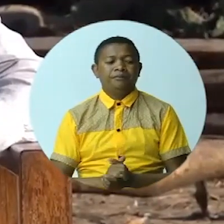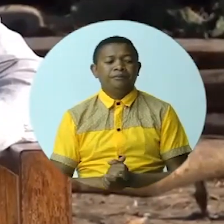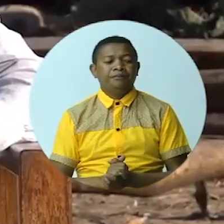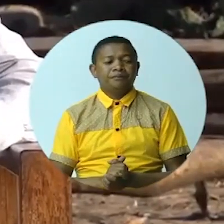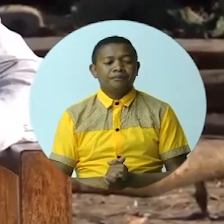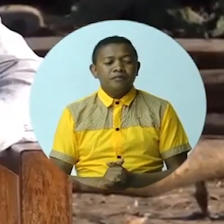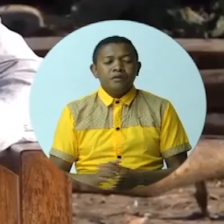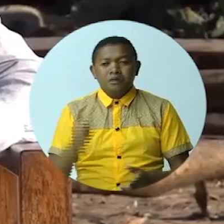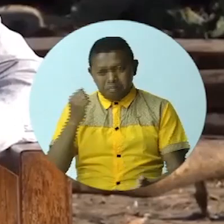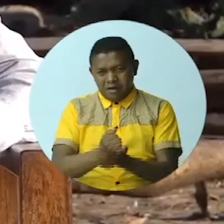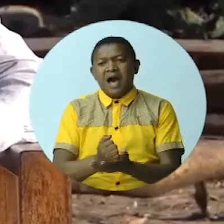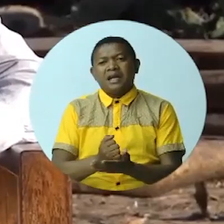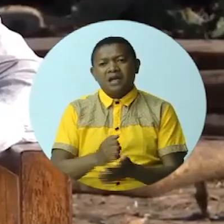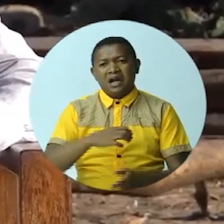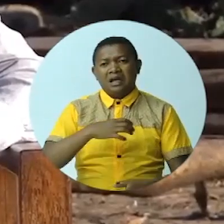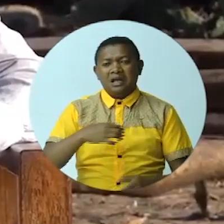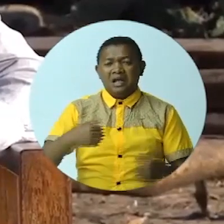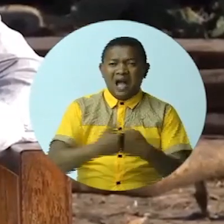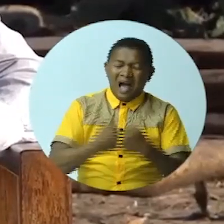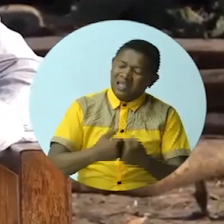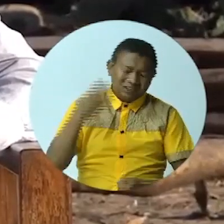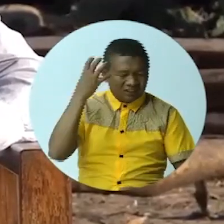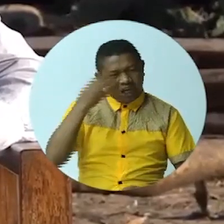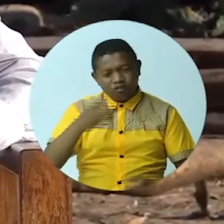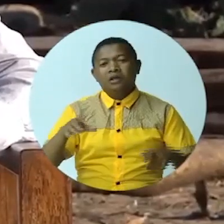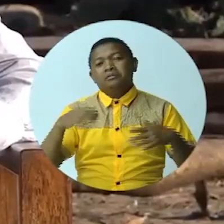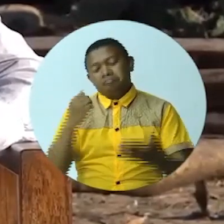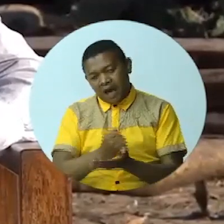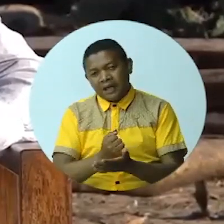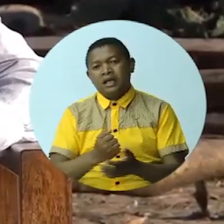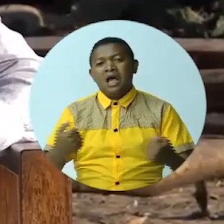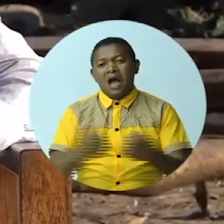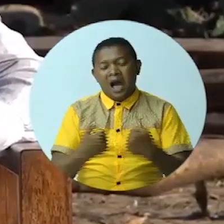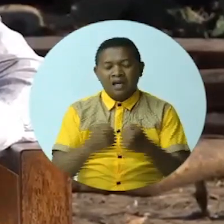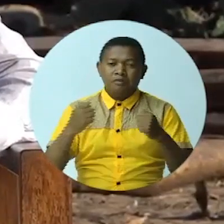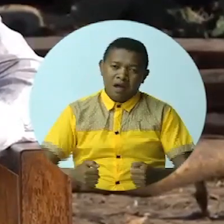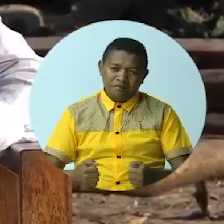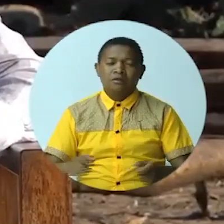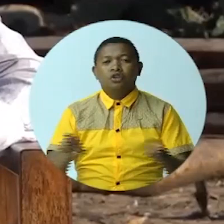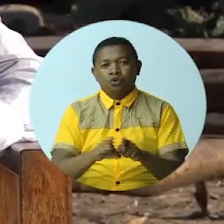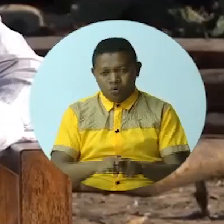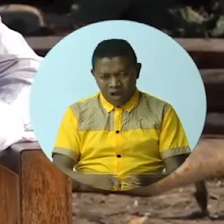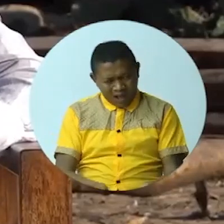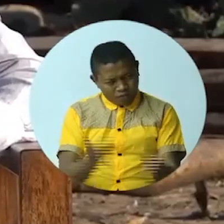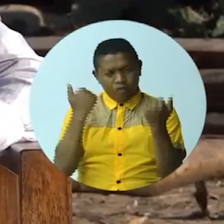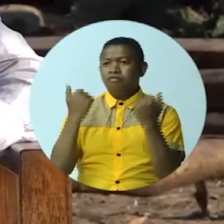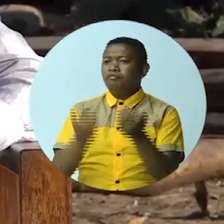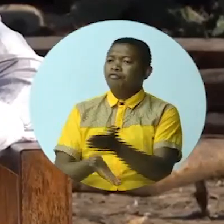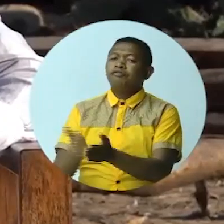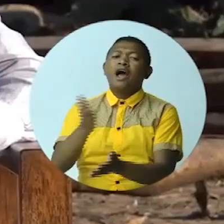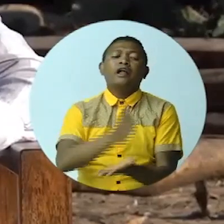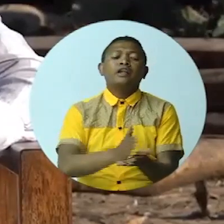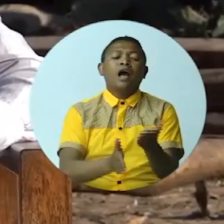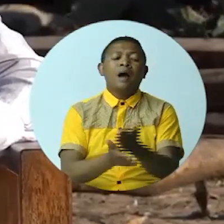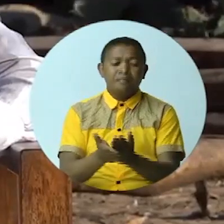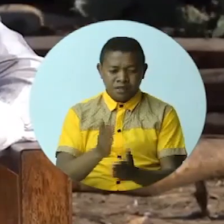na dia ady mafy azy izany a ary mila mifampitsinjo isika rehetra, mila mifamometanana